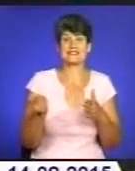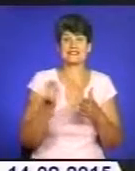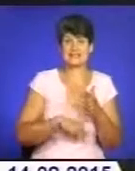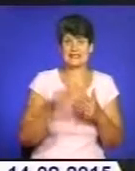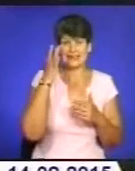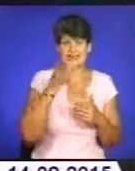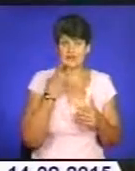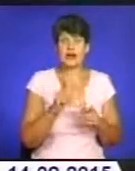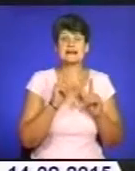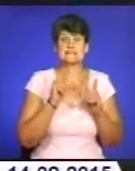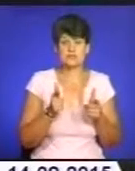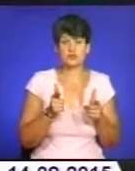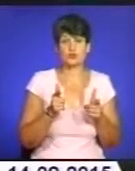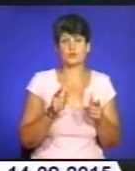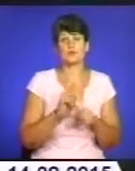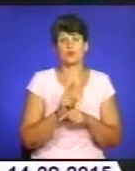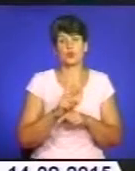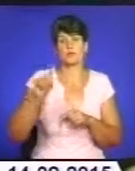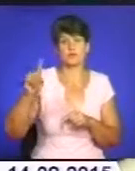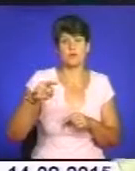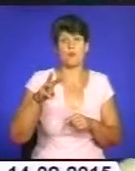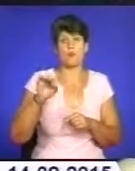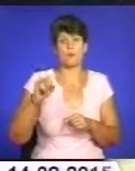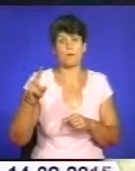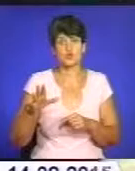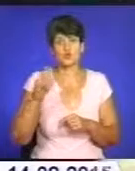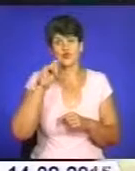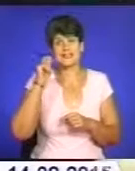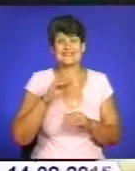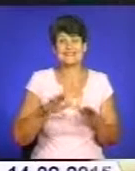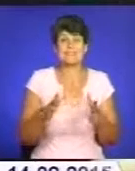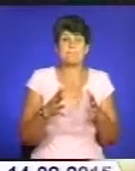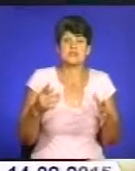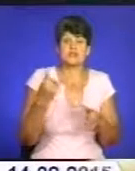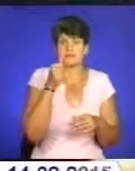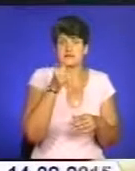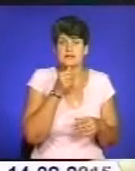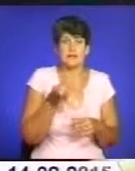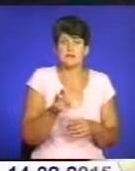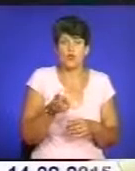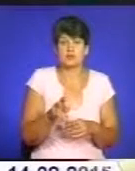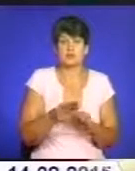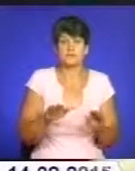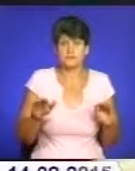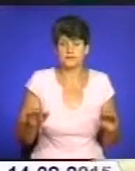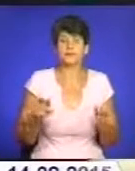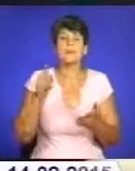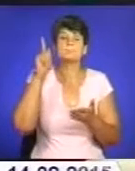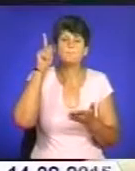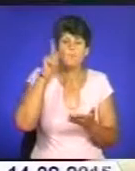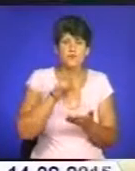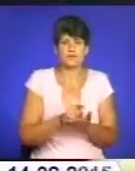І згідно стандартів і вимог МОЗ України, дитина, яка більше місця не відвідувала дитячий садочок, вона